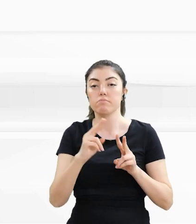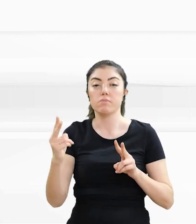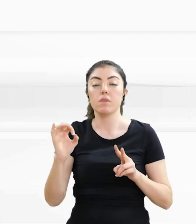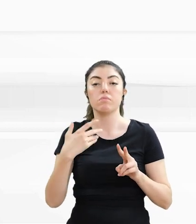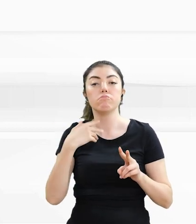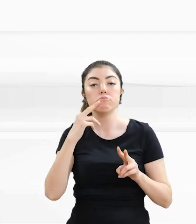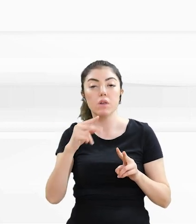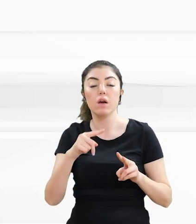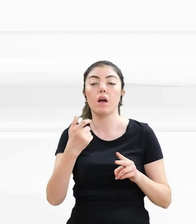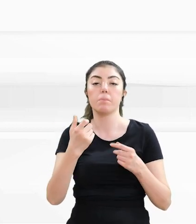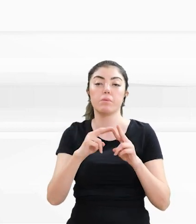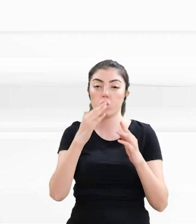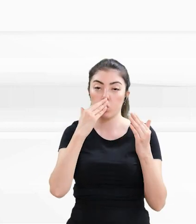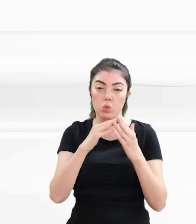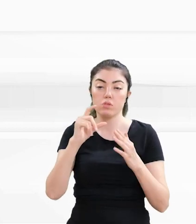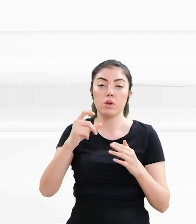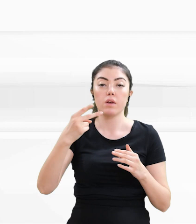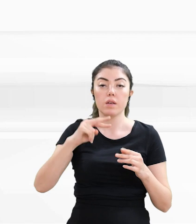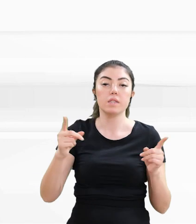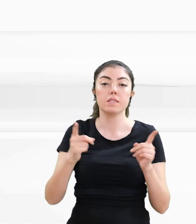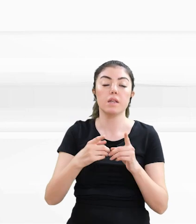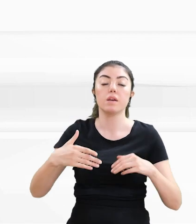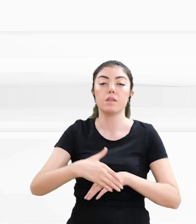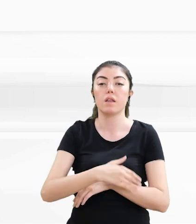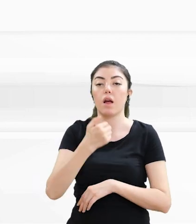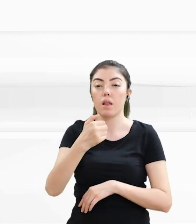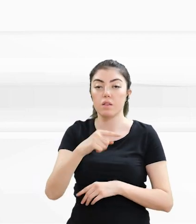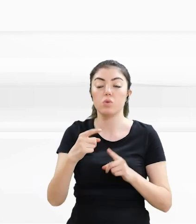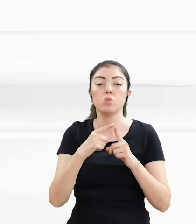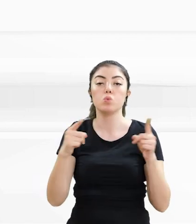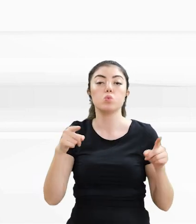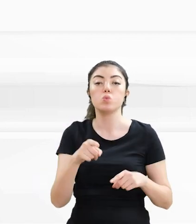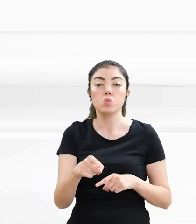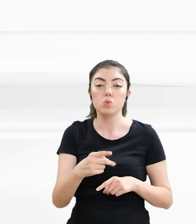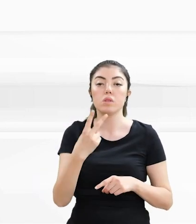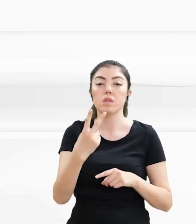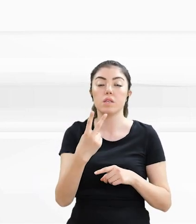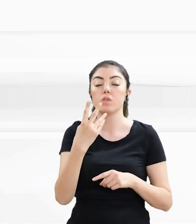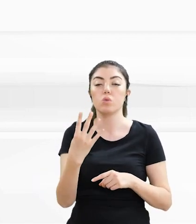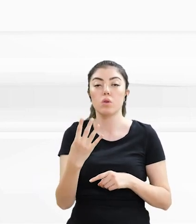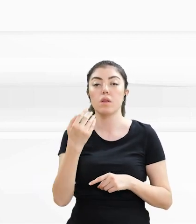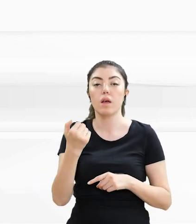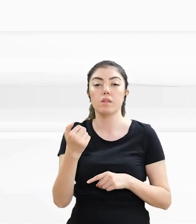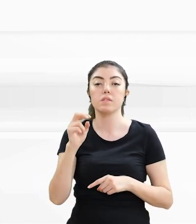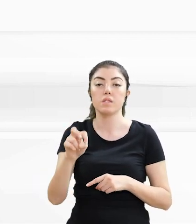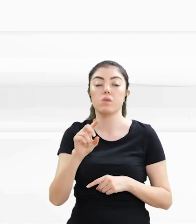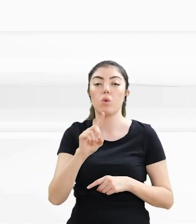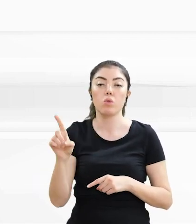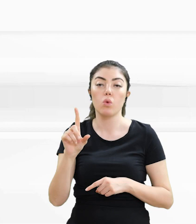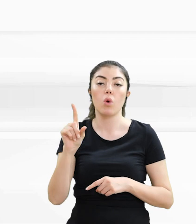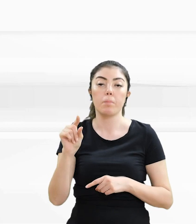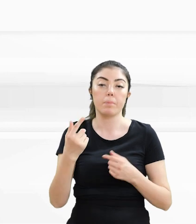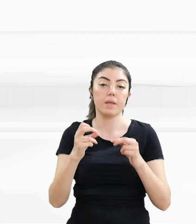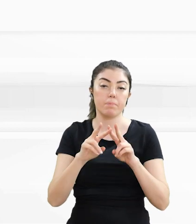yanımızı bakalım bu da altı birimce seçeneğini Kısa kenarı mız altı birim uzun kenarı ise 2 4 6 8